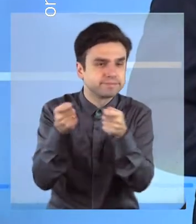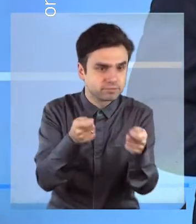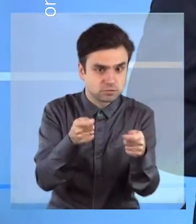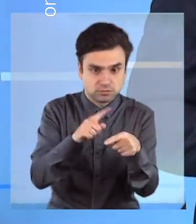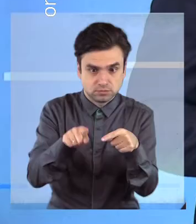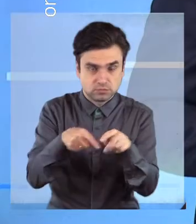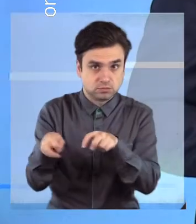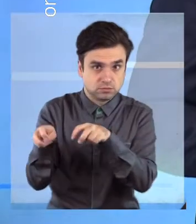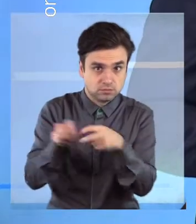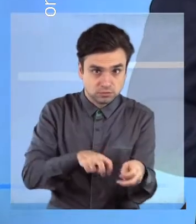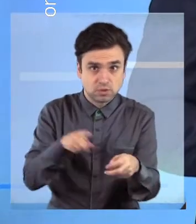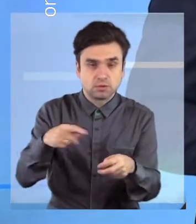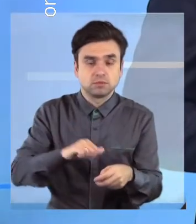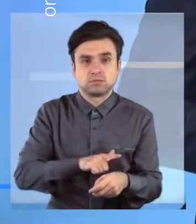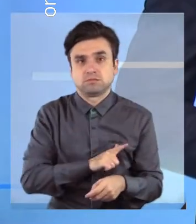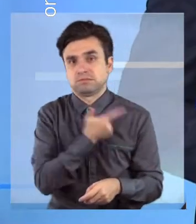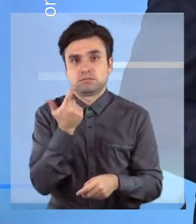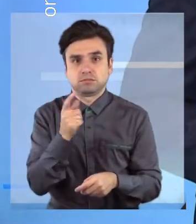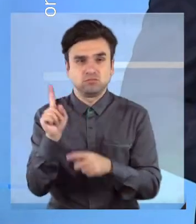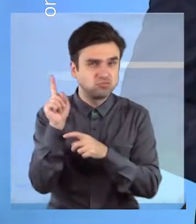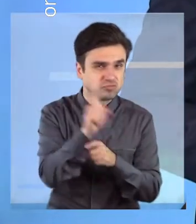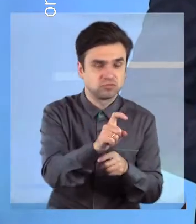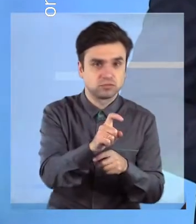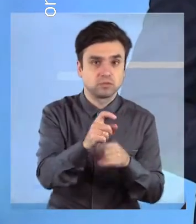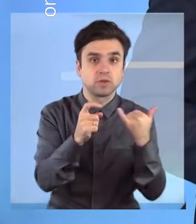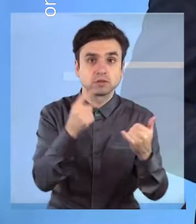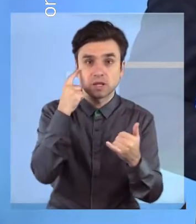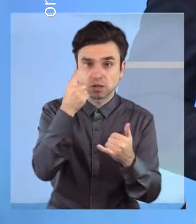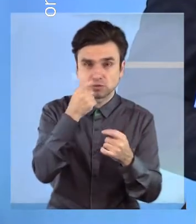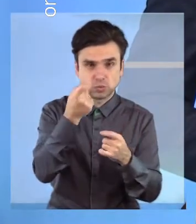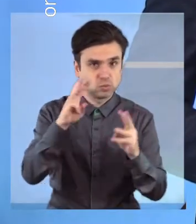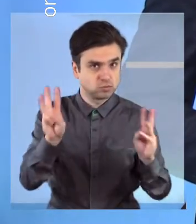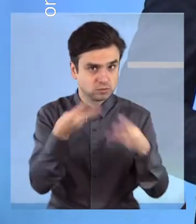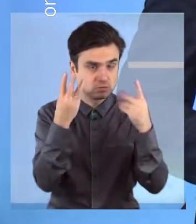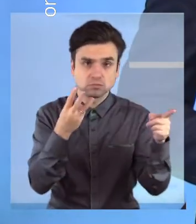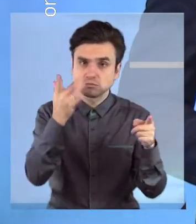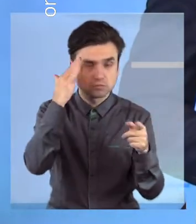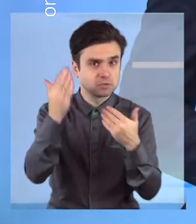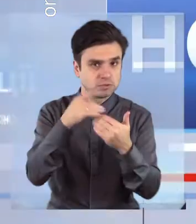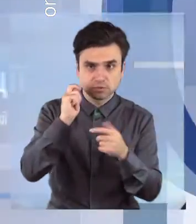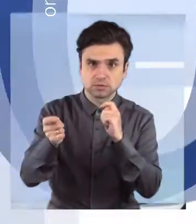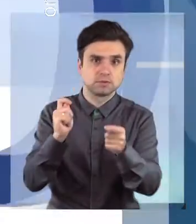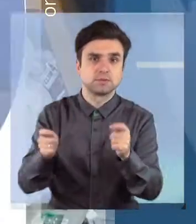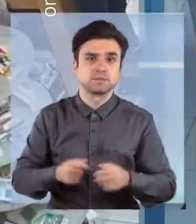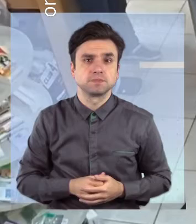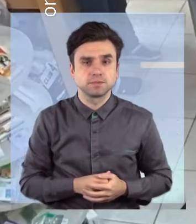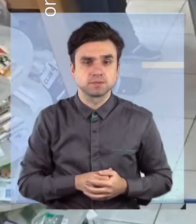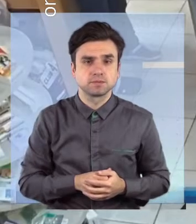рішуче налаштований покарати винних. Що саме сталося у ветеринарці, дізнавалася Інна Бугайова.